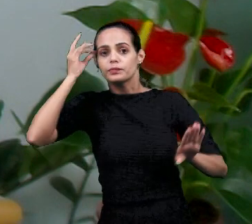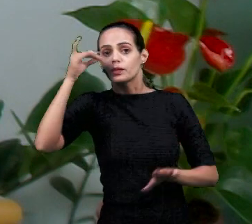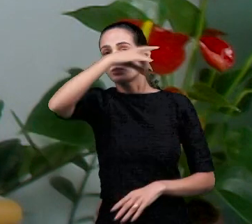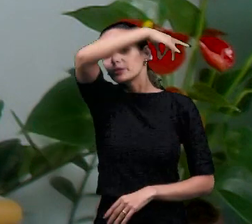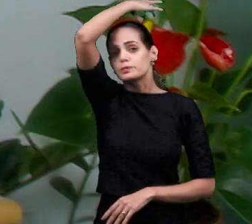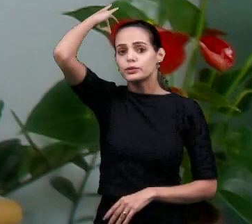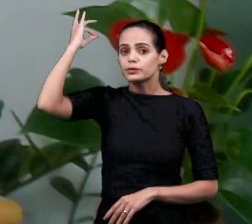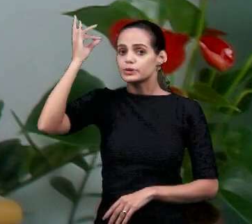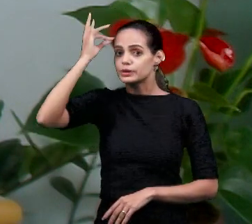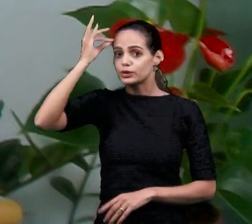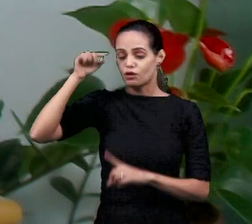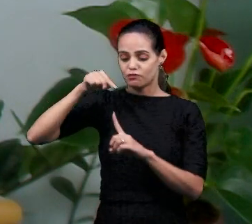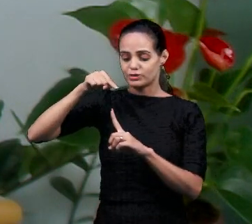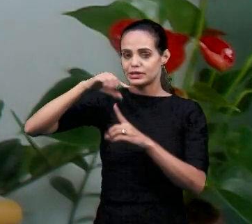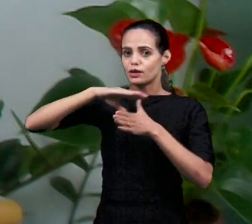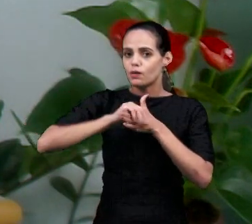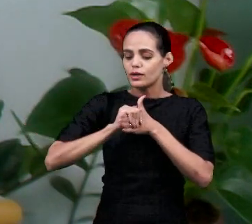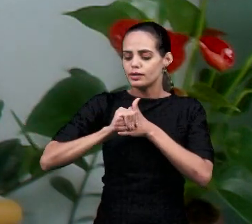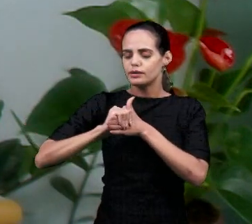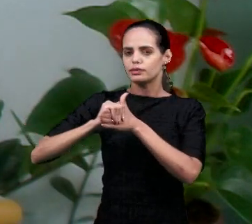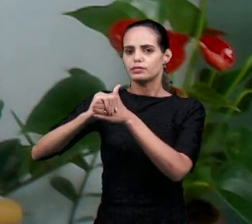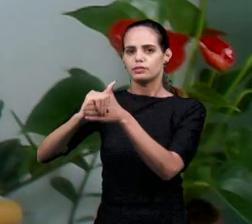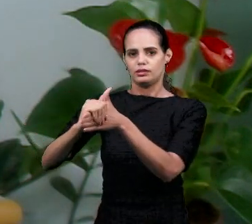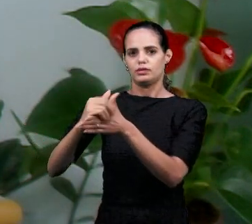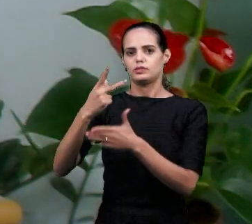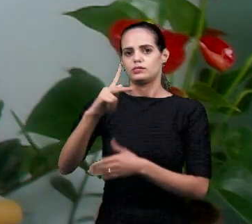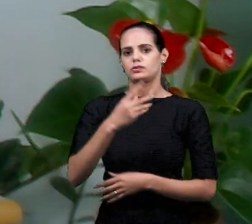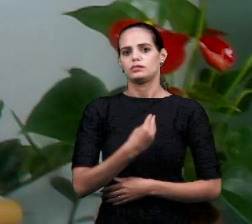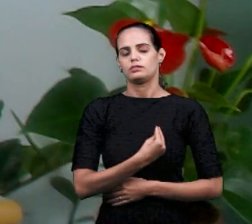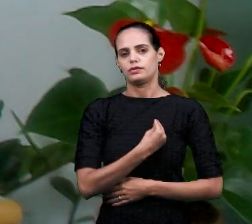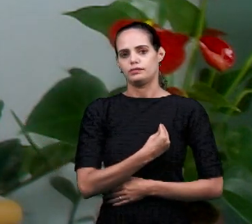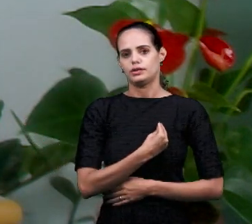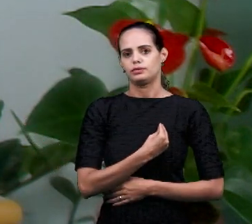s'appelle sanctification. Donc, à partir de là,